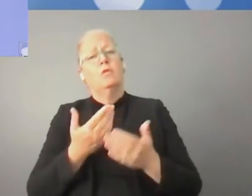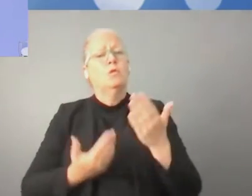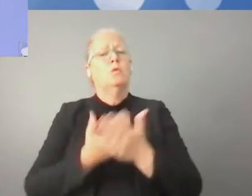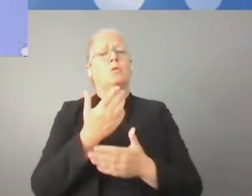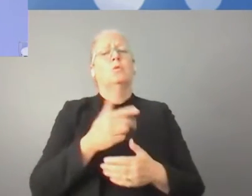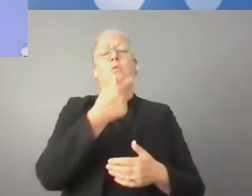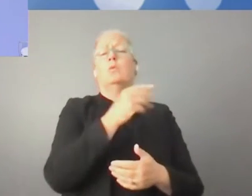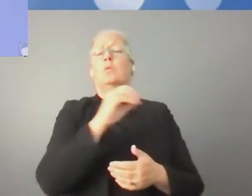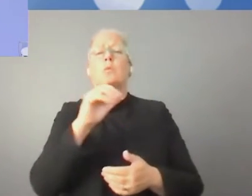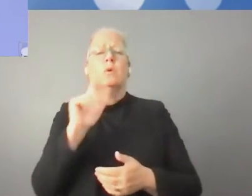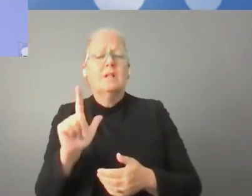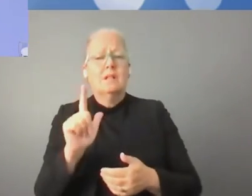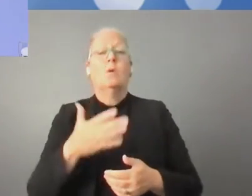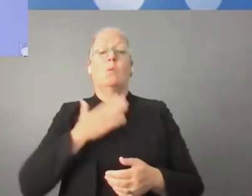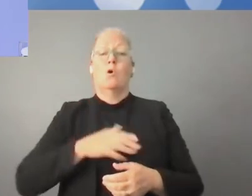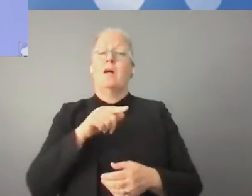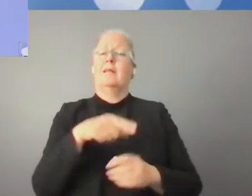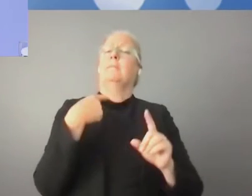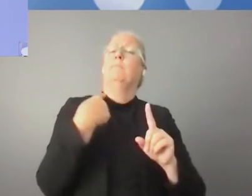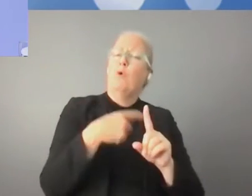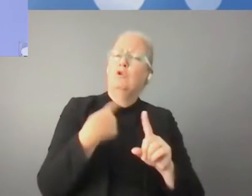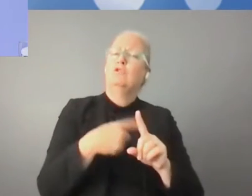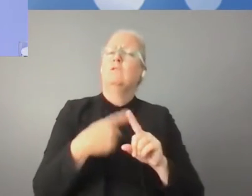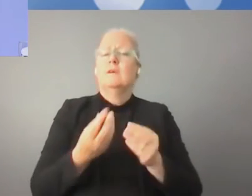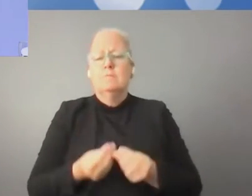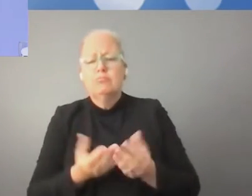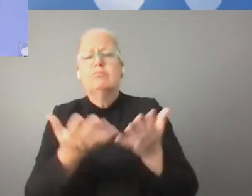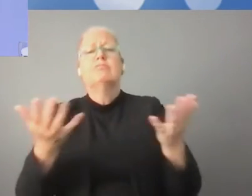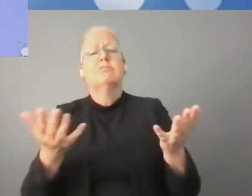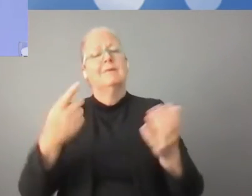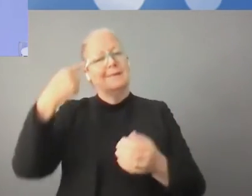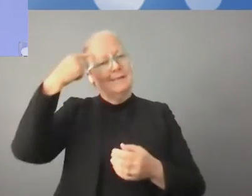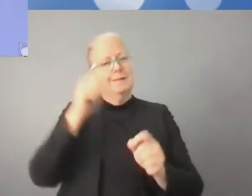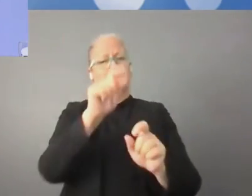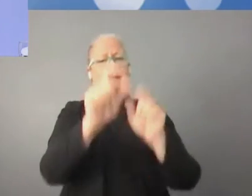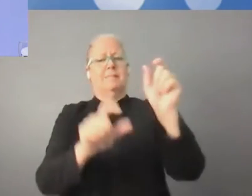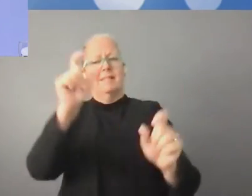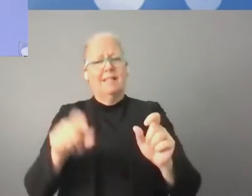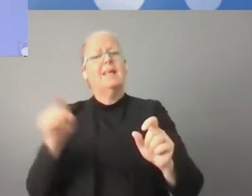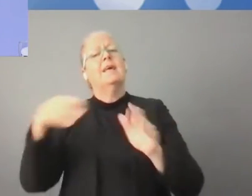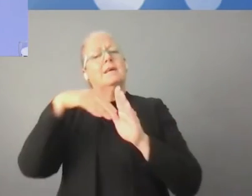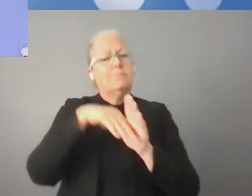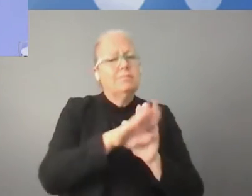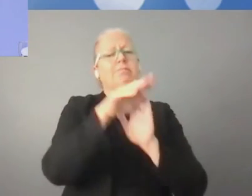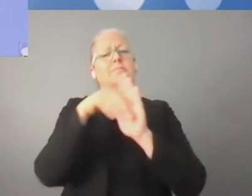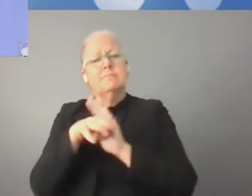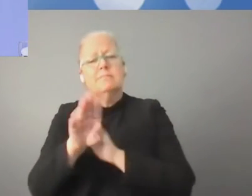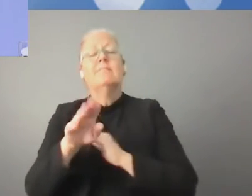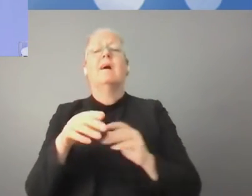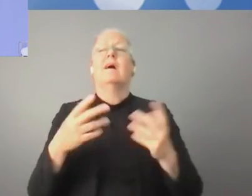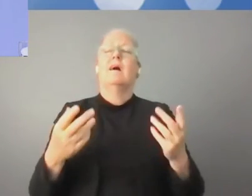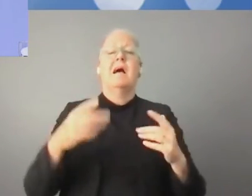все возможное, чтобы поддерживать разные страны, работать в глобальном измерении, чтобы эти